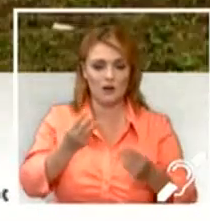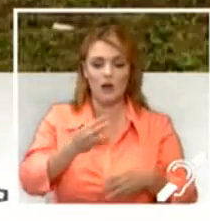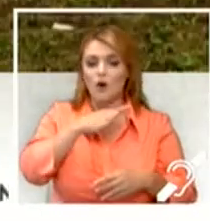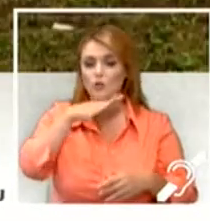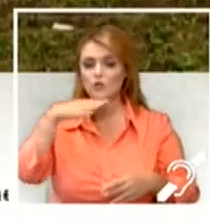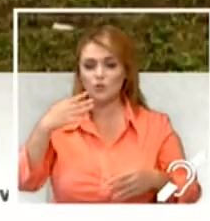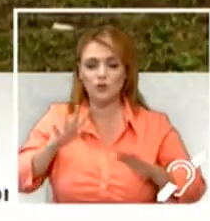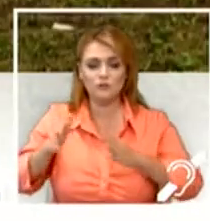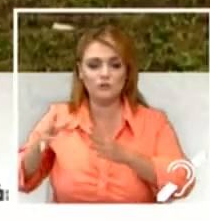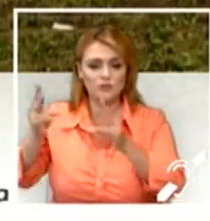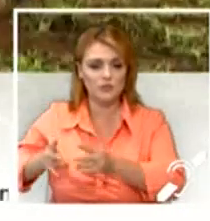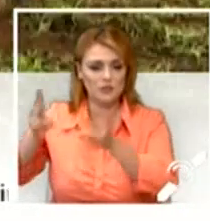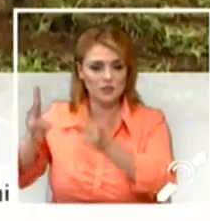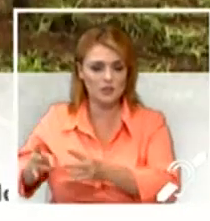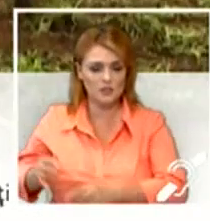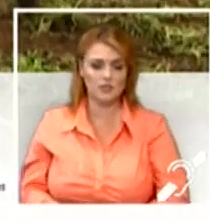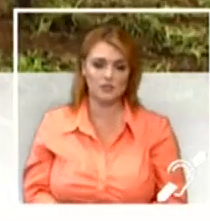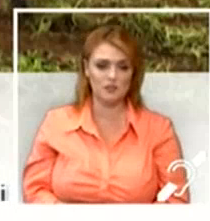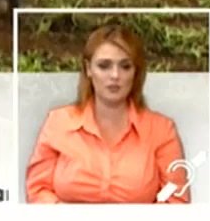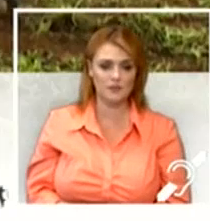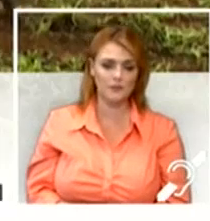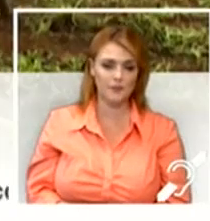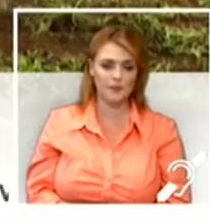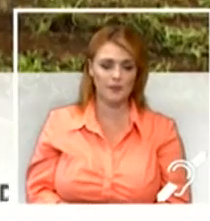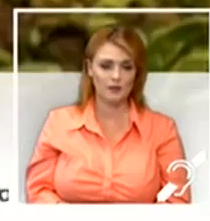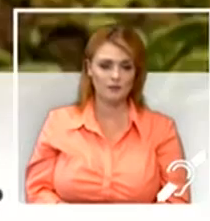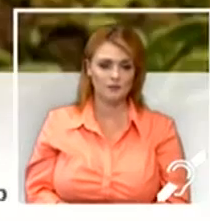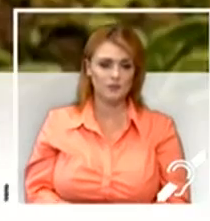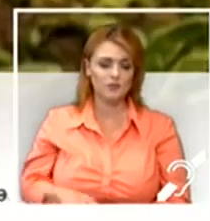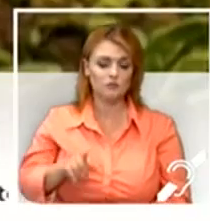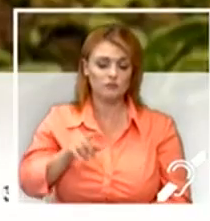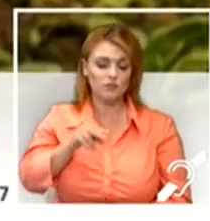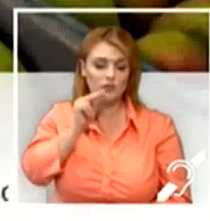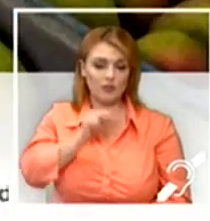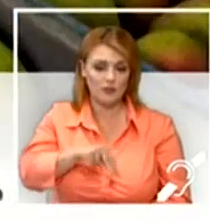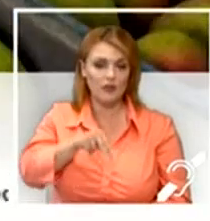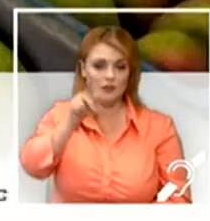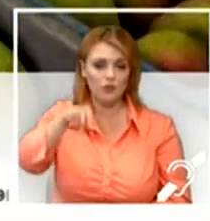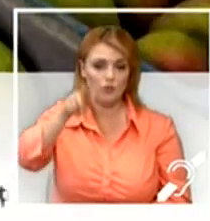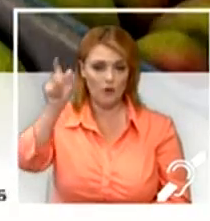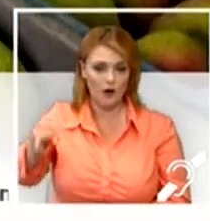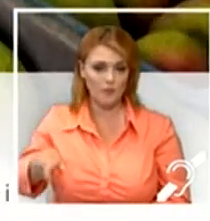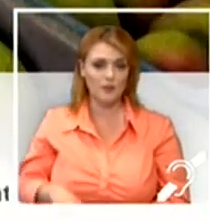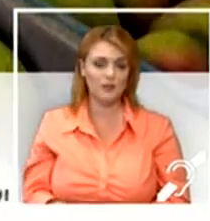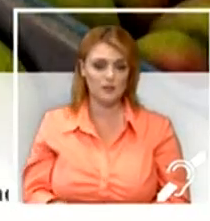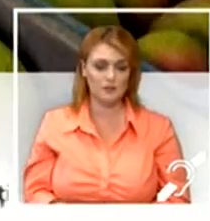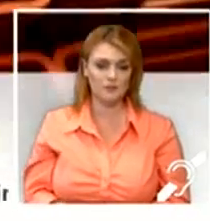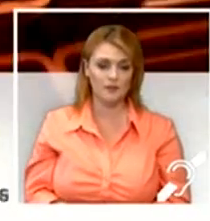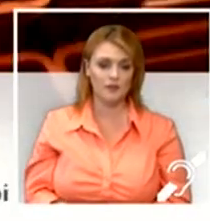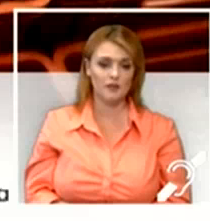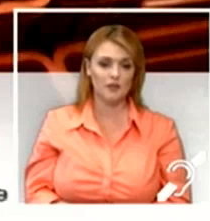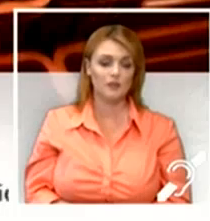termine toate resursele din ecosistem care se pot regenera, ceea ce accelerează competiția pentru obținerea unor noi noi